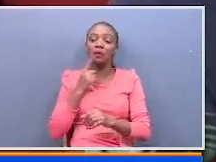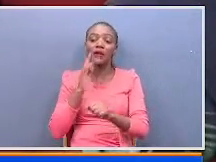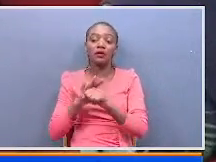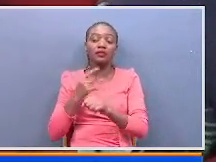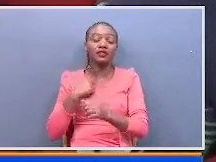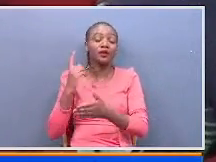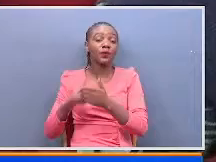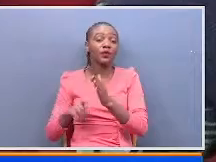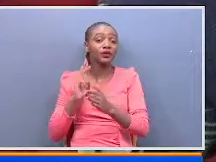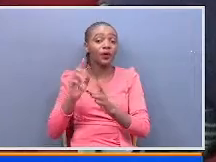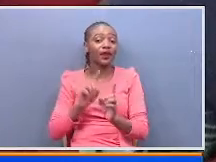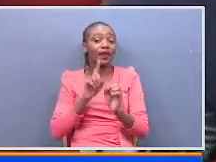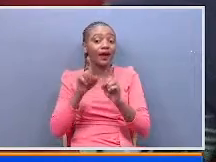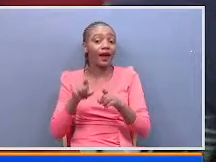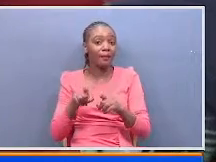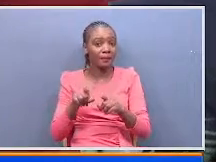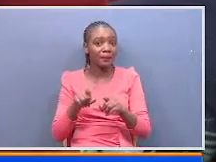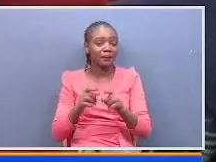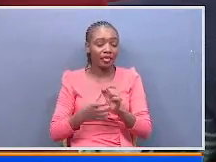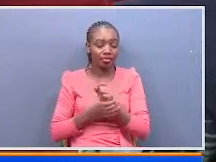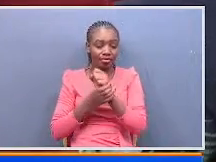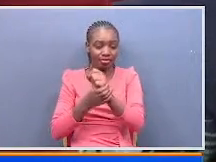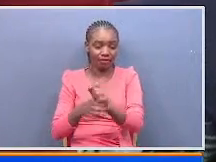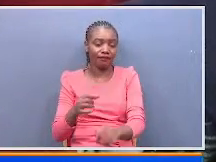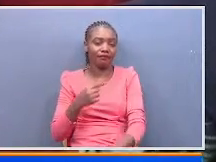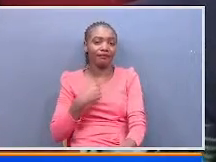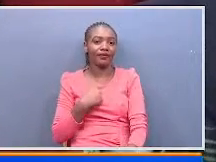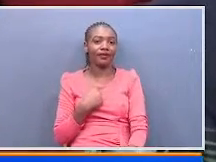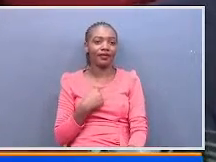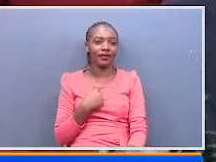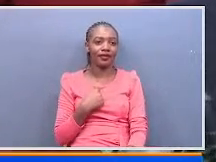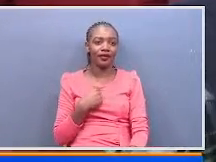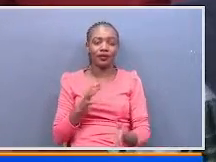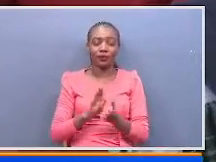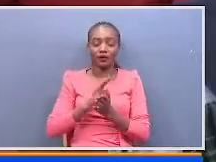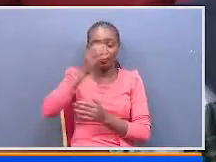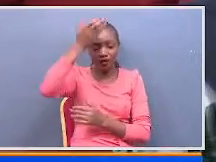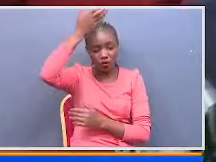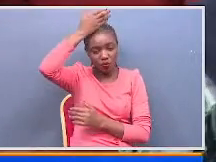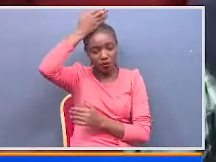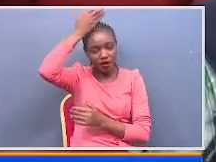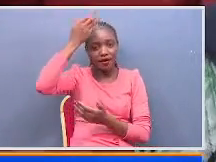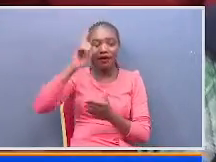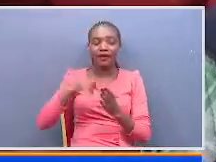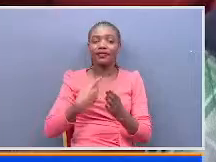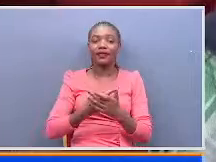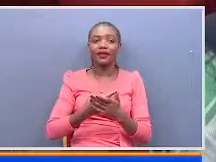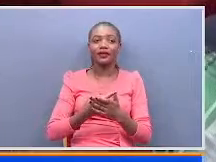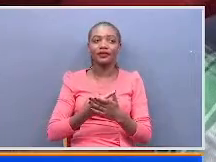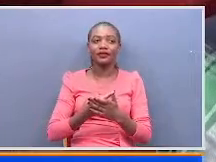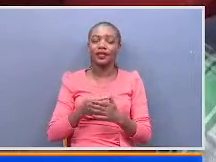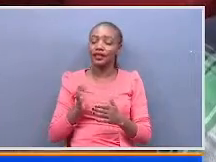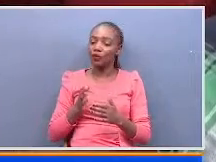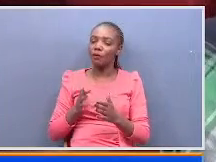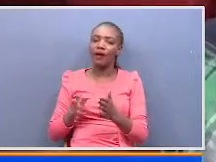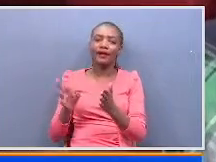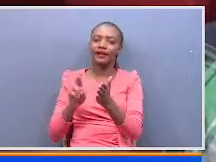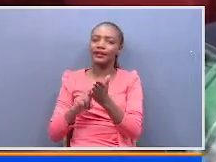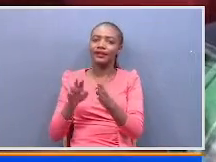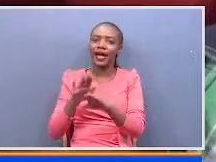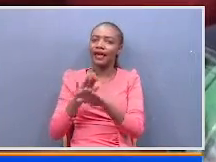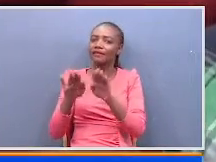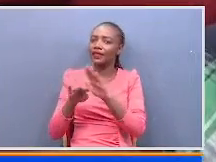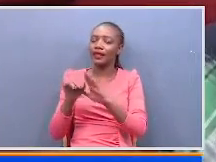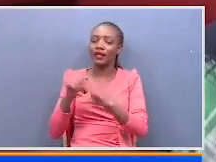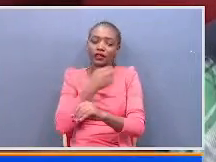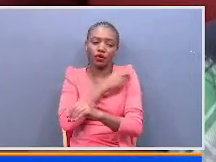Uber. After kunikujia na Uber, sasa wakati tulipewa ruhusa juniori register kila kitu